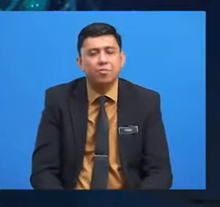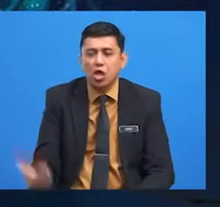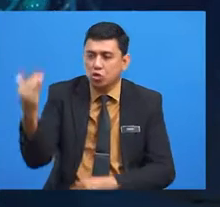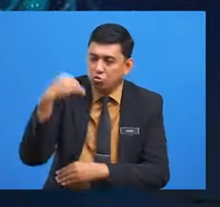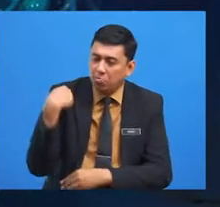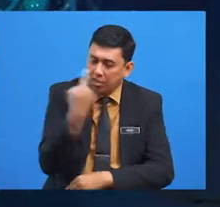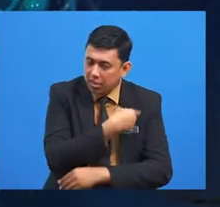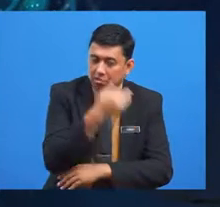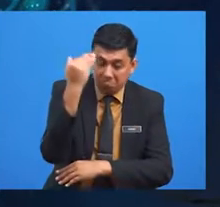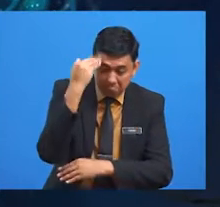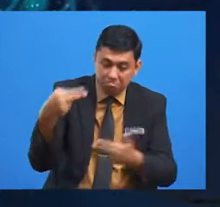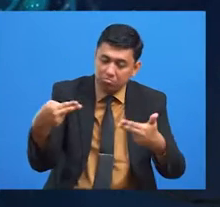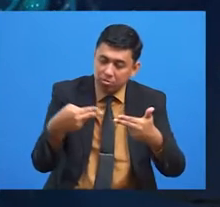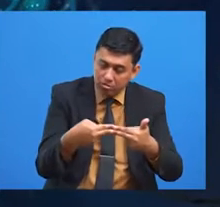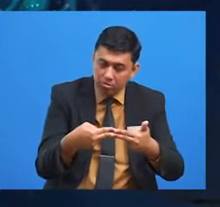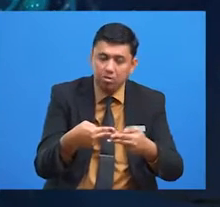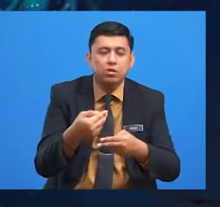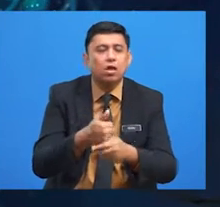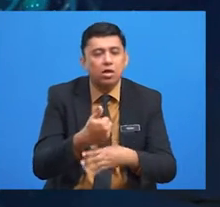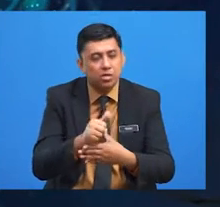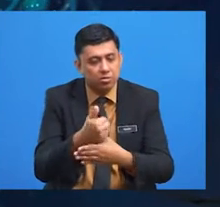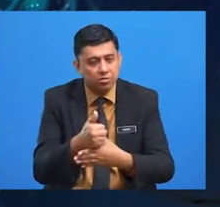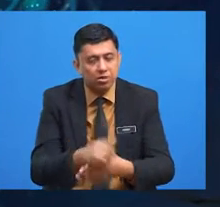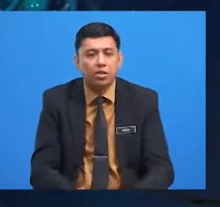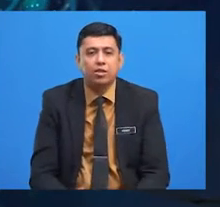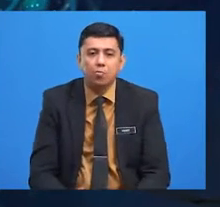Jom kita ketahui hubungan antara